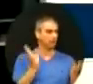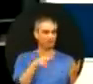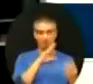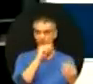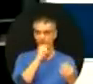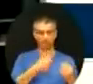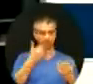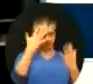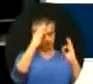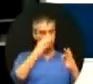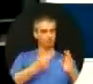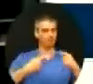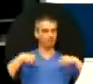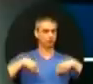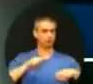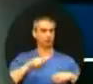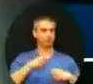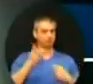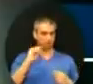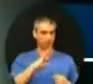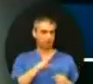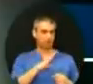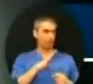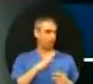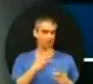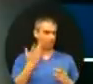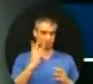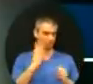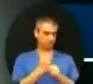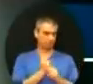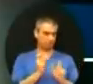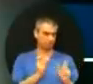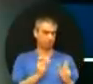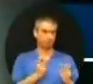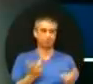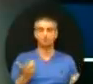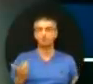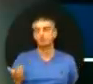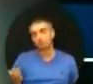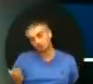שמדובר בשרים מכובדים ויושב ראש הכנסת, יש סכנה שהיוזמה הזאת לא תעבור.